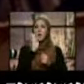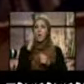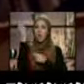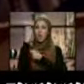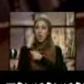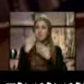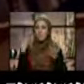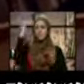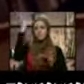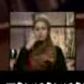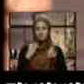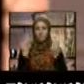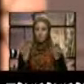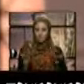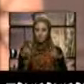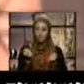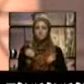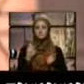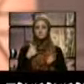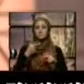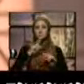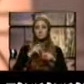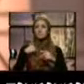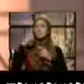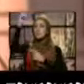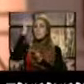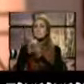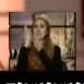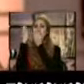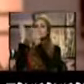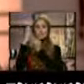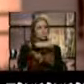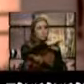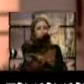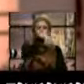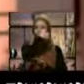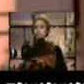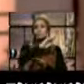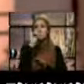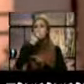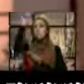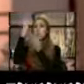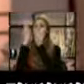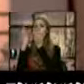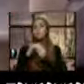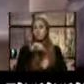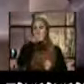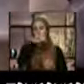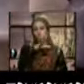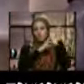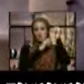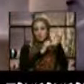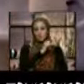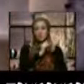وعطائك يا اكرم الأكرمين. اللهم لا تحوجنا إلى غيرك واختم لنا منك بخاتمة السعادة أجمعين، وصلى الله على سيدنا محمد وآله